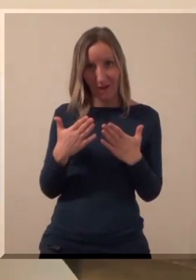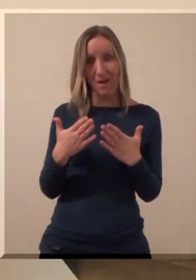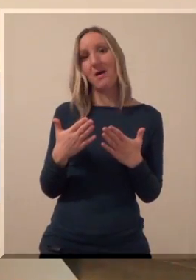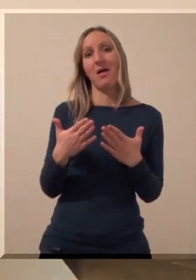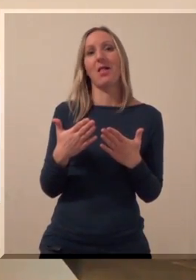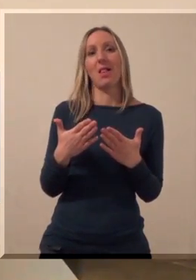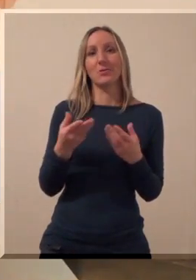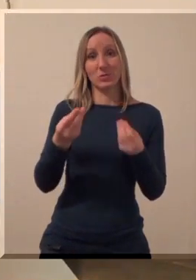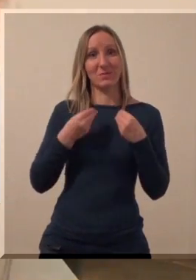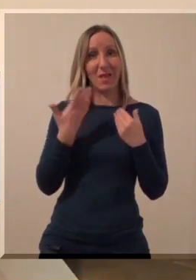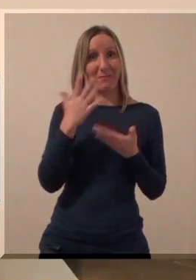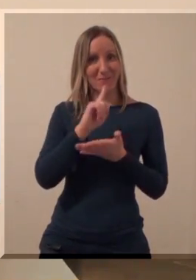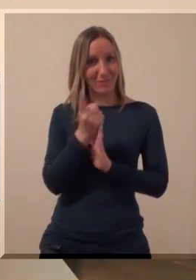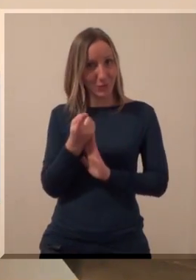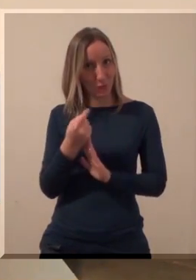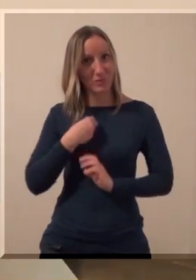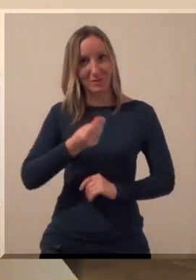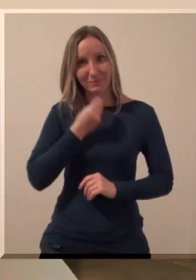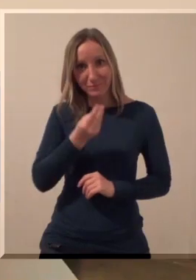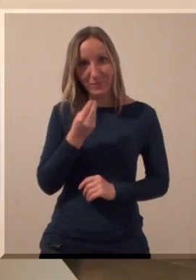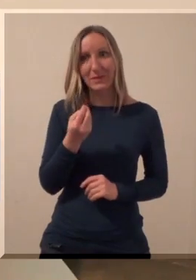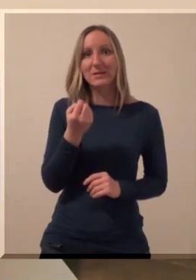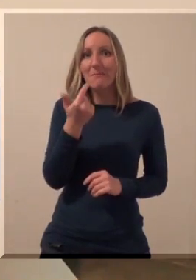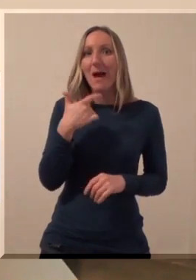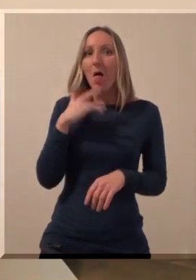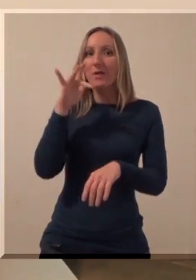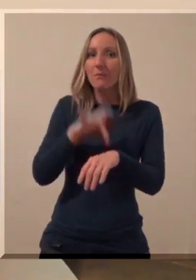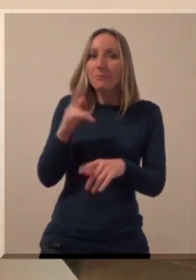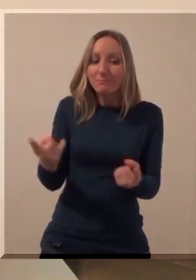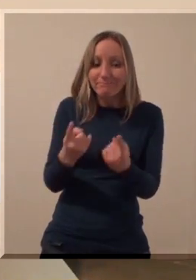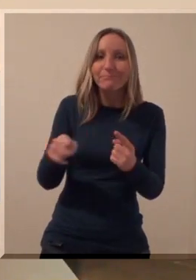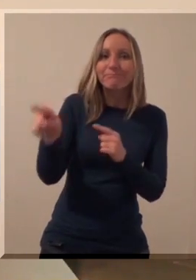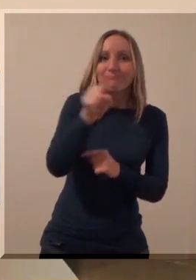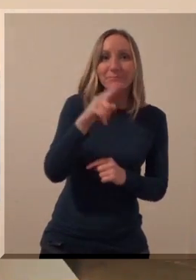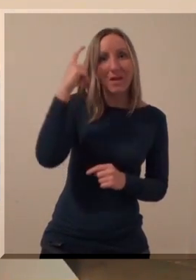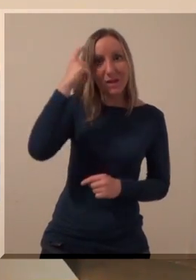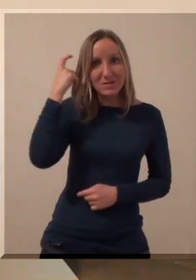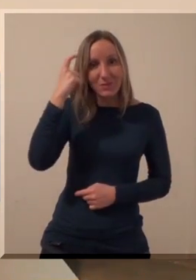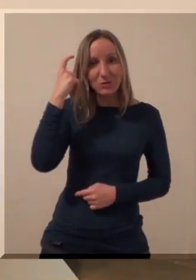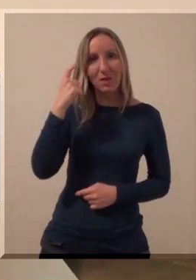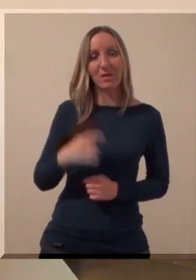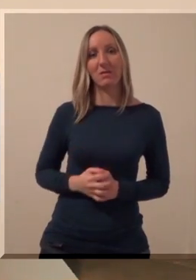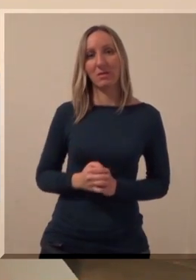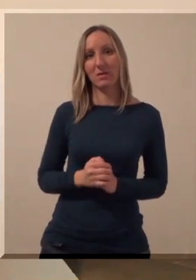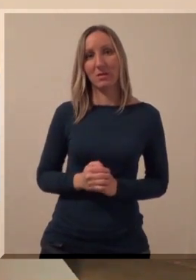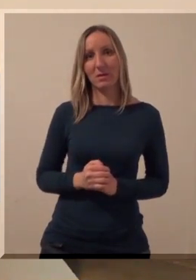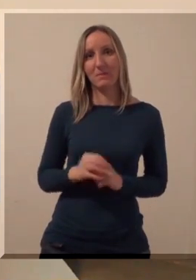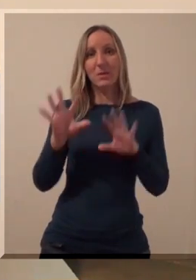Hvala vam što ste mi posvetili ovih svojih 5 minuta i da vas par malo potaknula na razmišljanje,